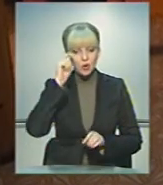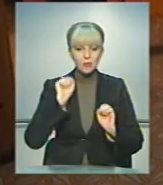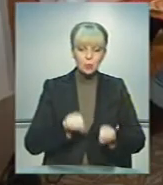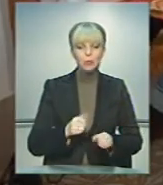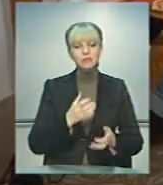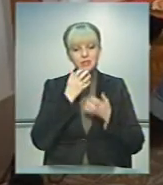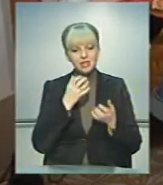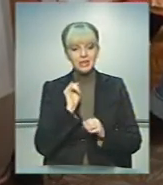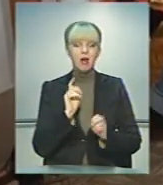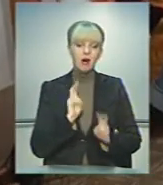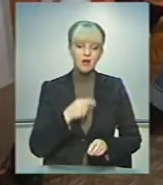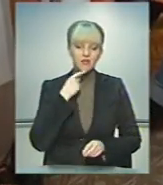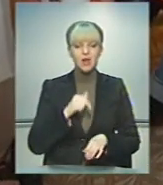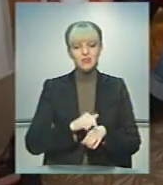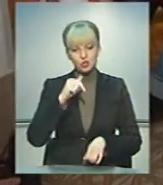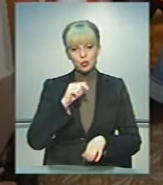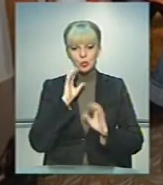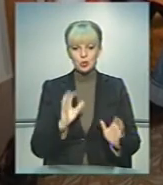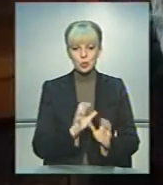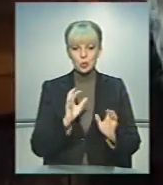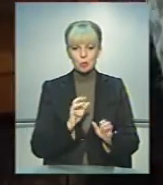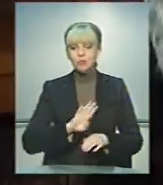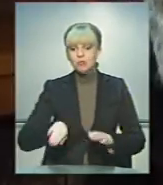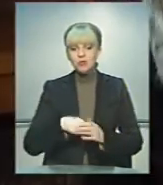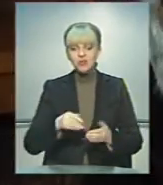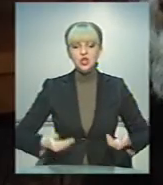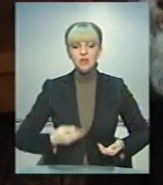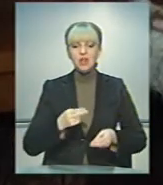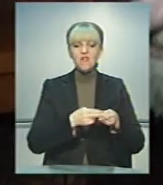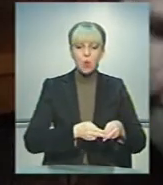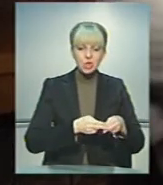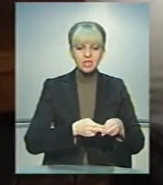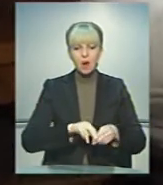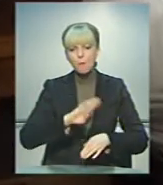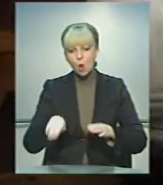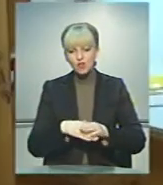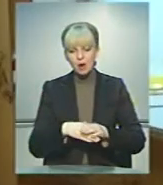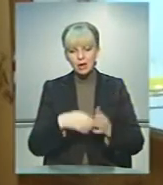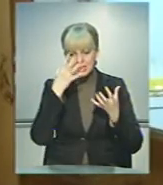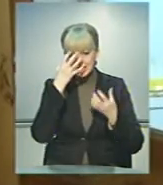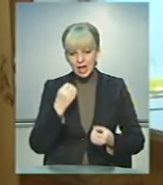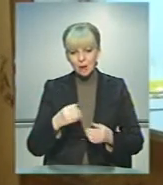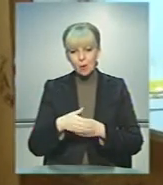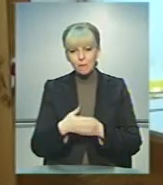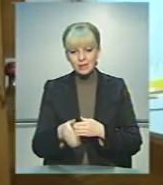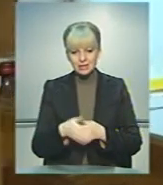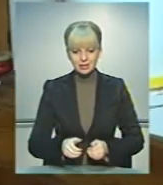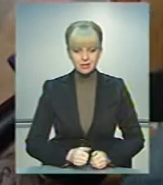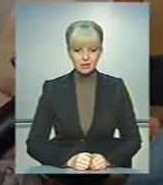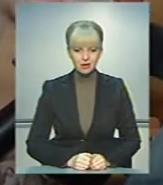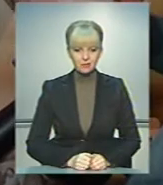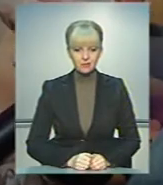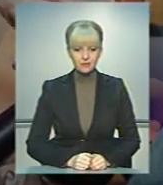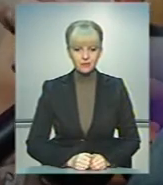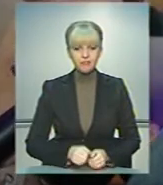і зігрітися, і, як каже, відчути турботу. Адже до цього він жив на вокзалах, у підвалах та темних під'їздах. Так я